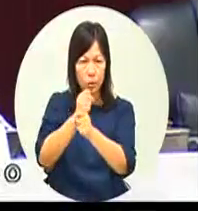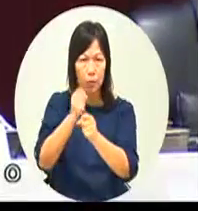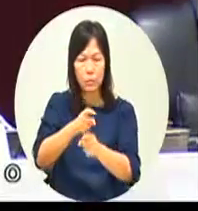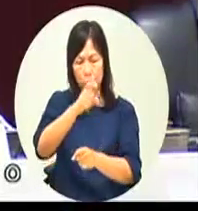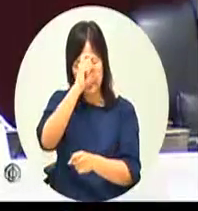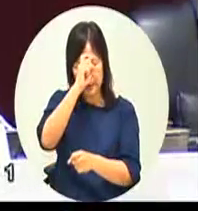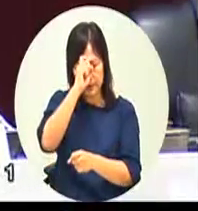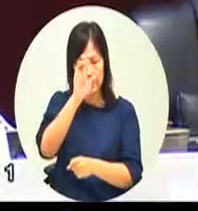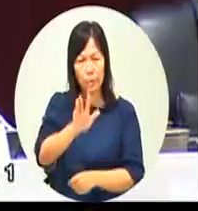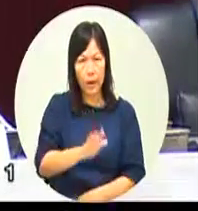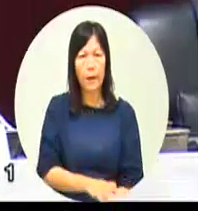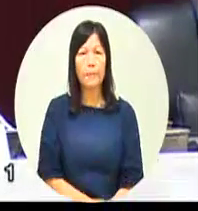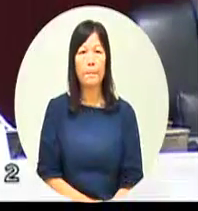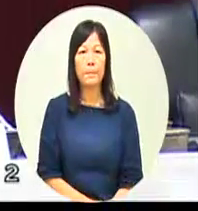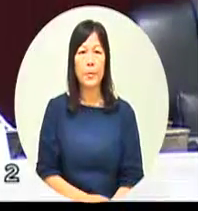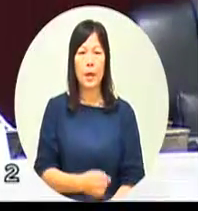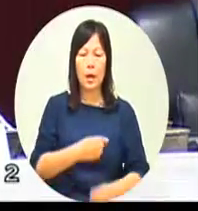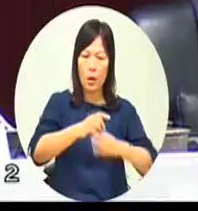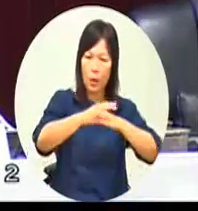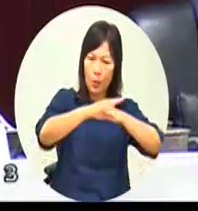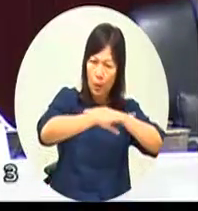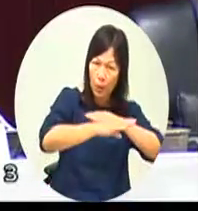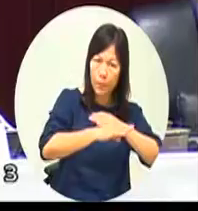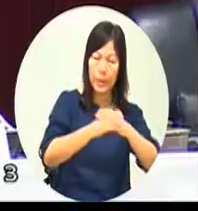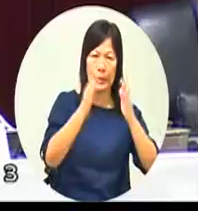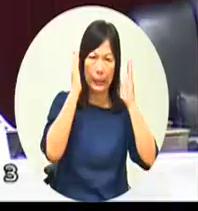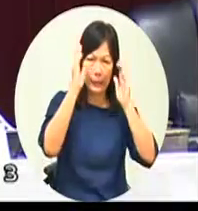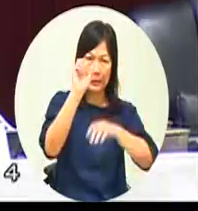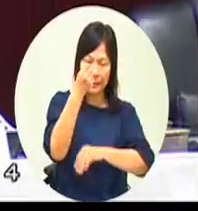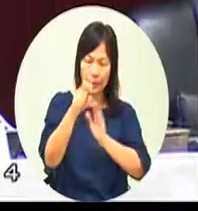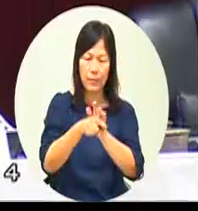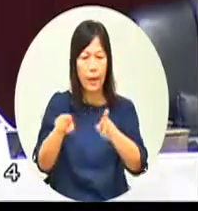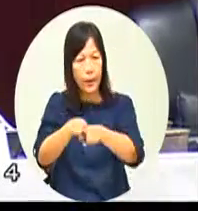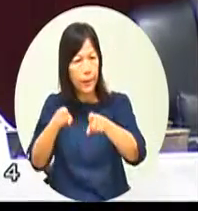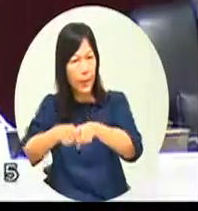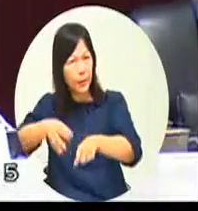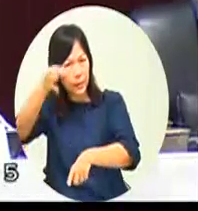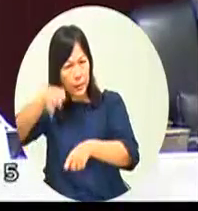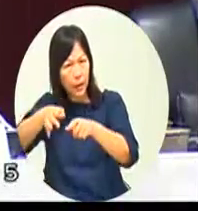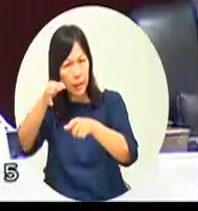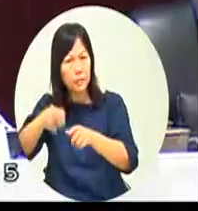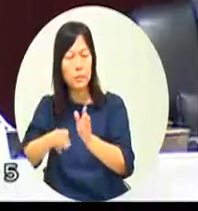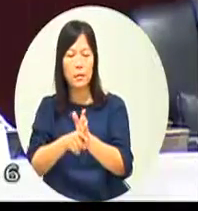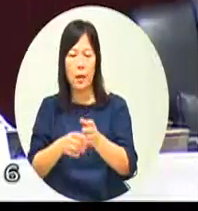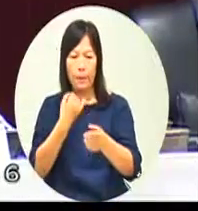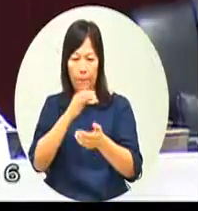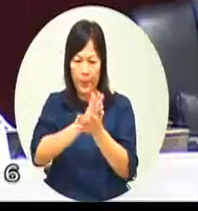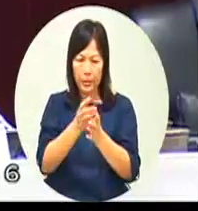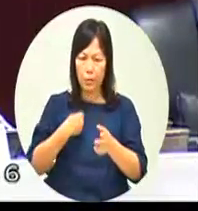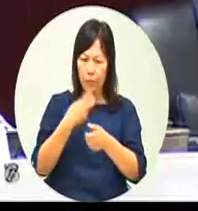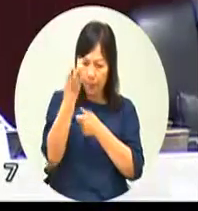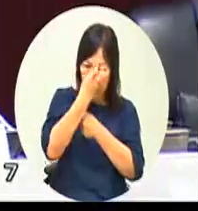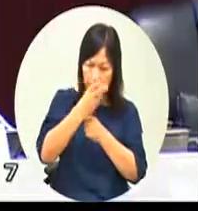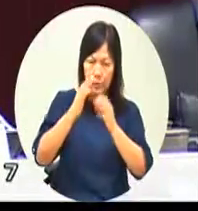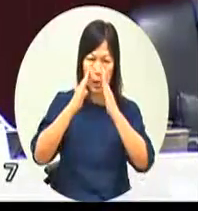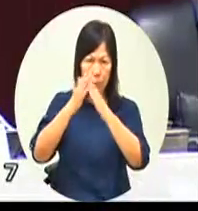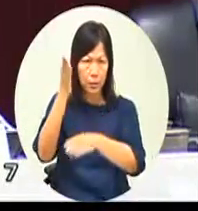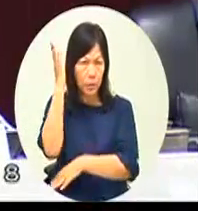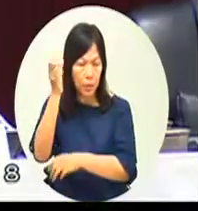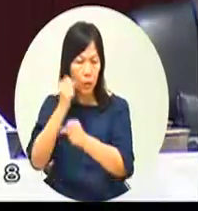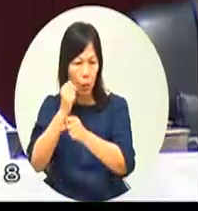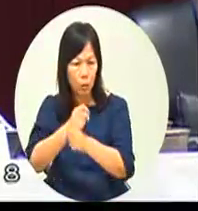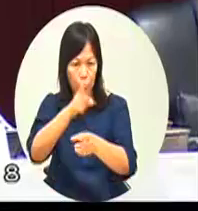许，用公平正义的普世价值作为我们监督跟施政的底